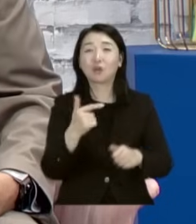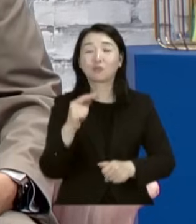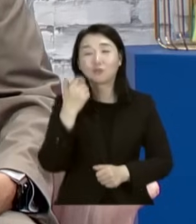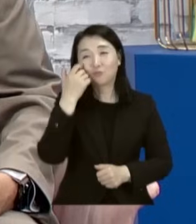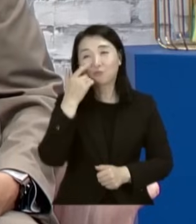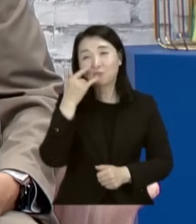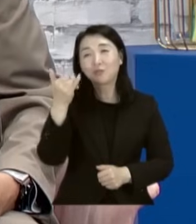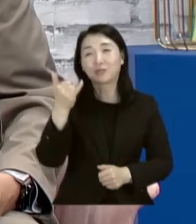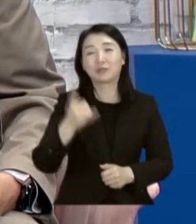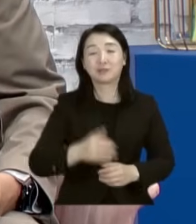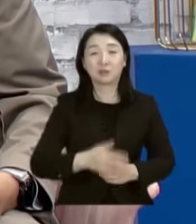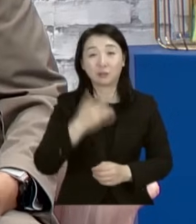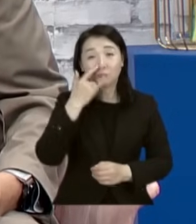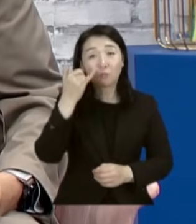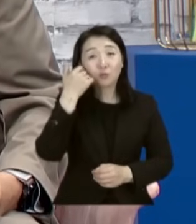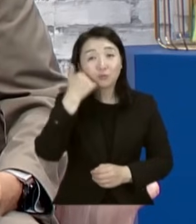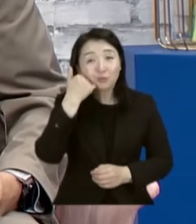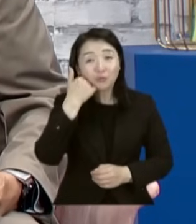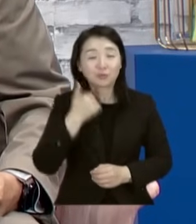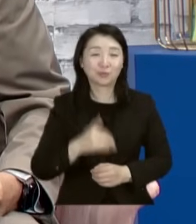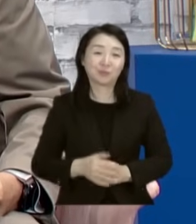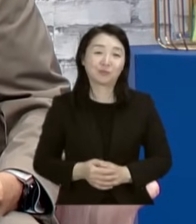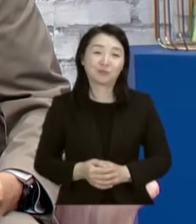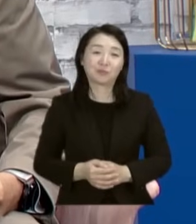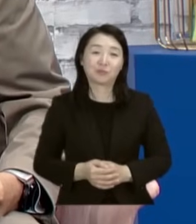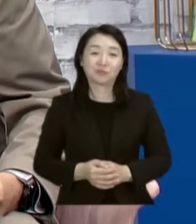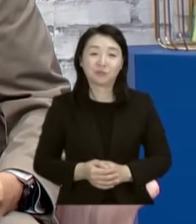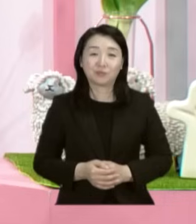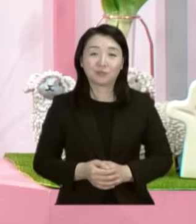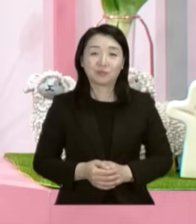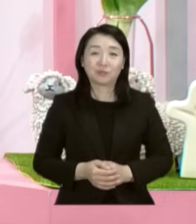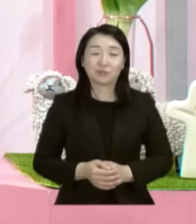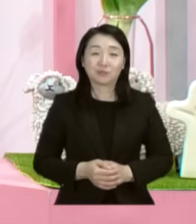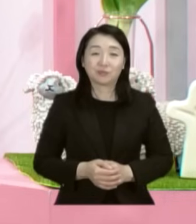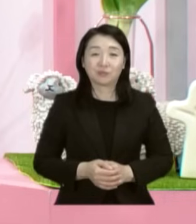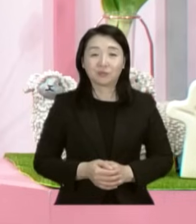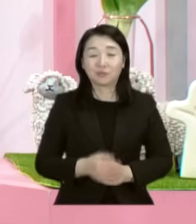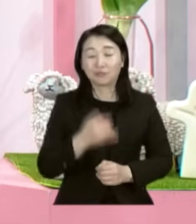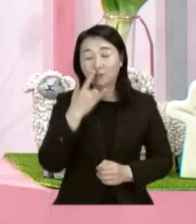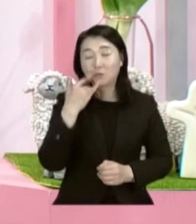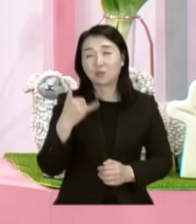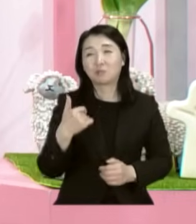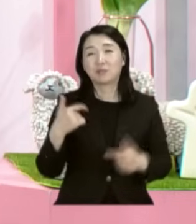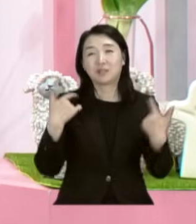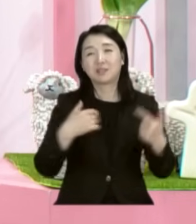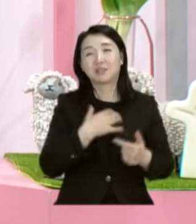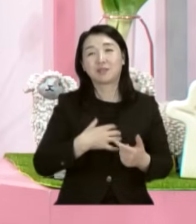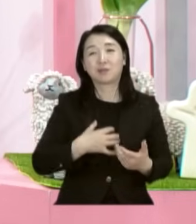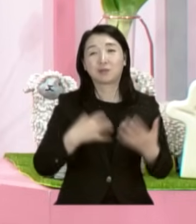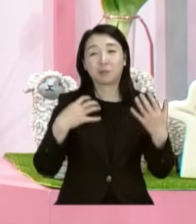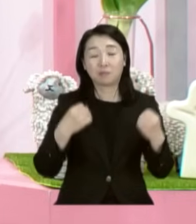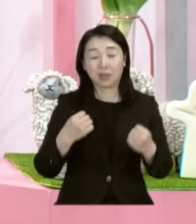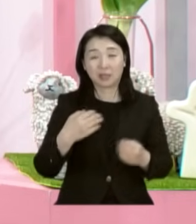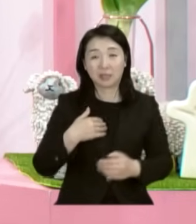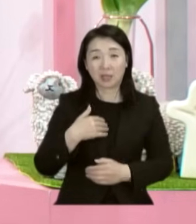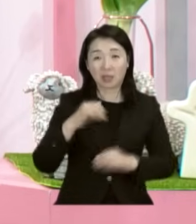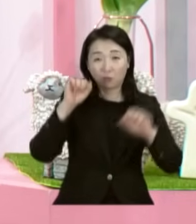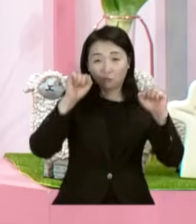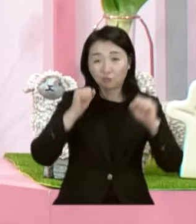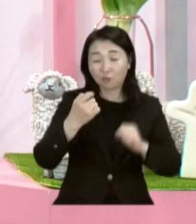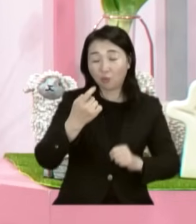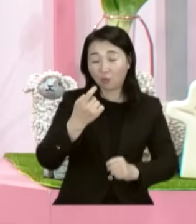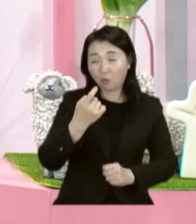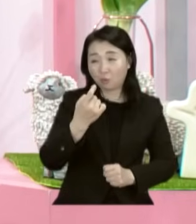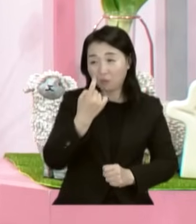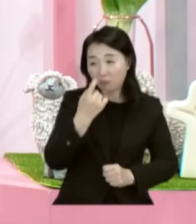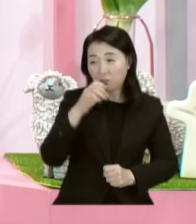부모님이죠 그죠 모님 어떤 분들요 왜 아니겠어요 선 부모님은 항상 걱정이 많으세요 제가 주지수